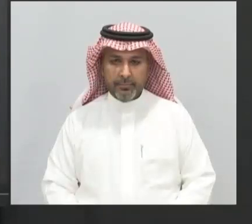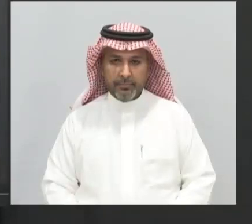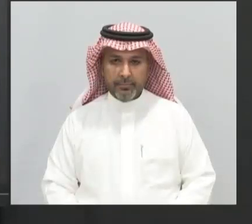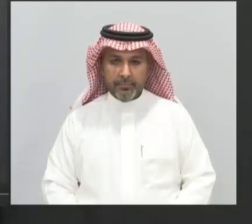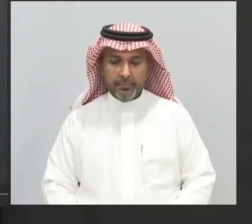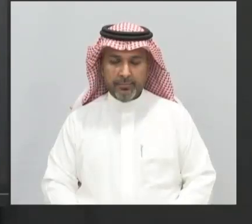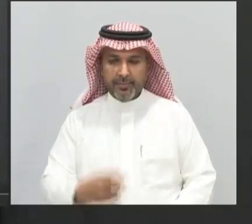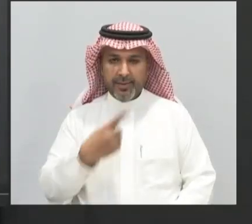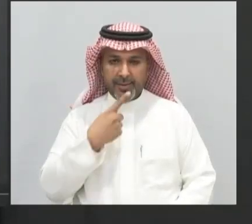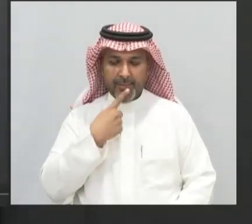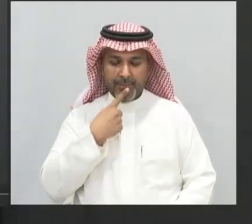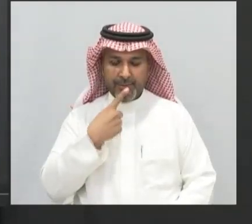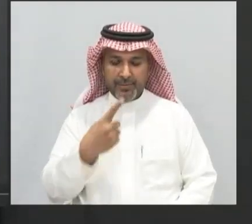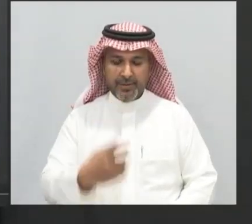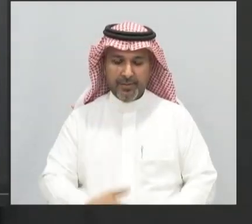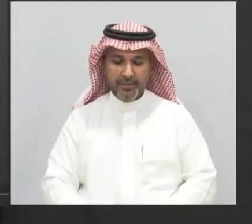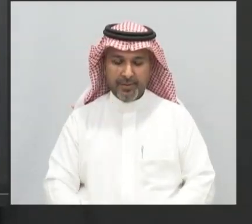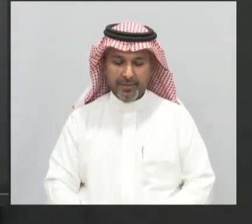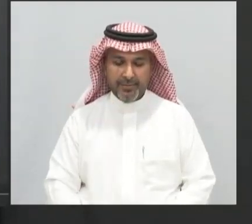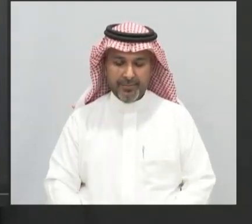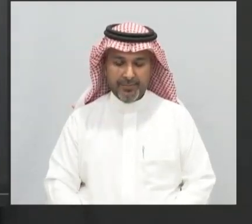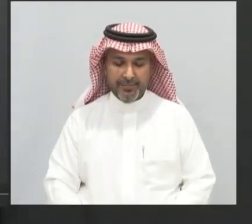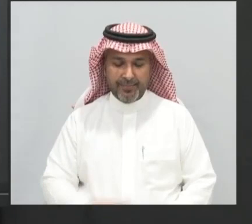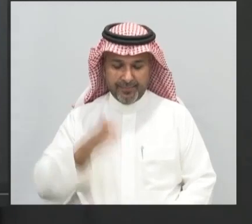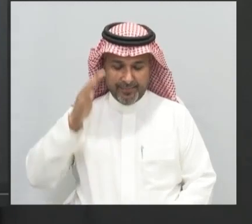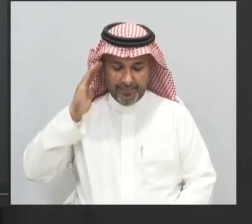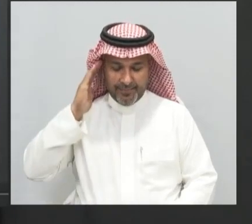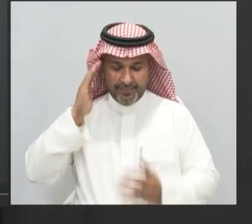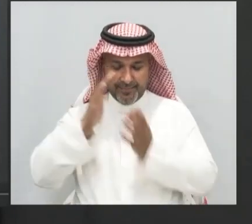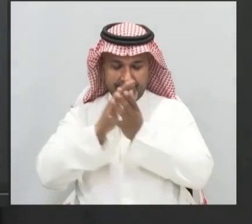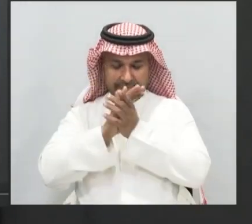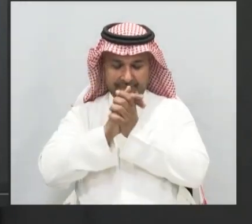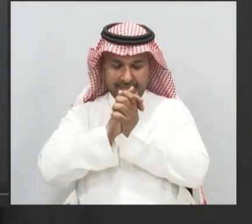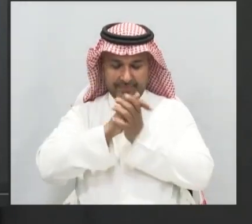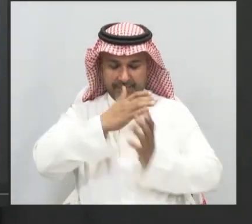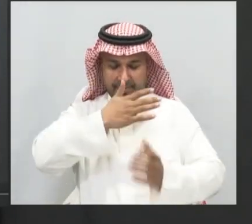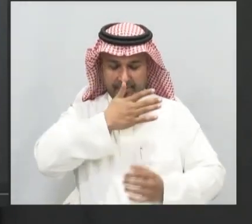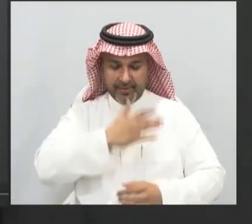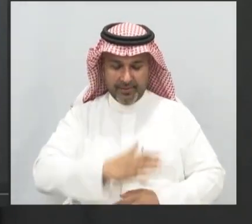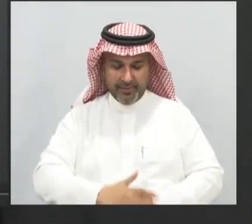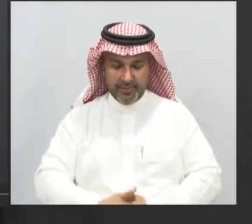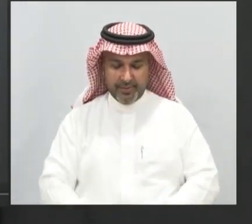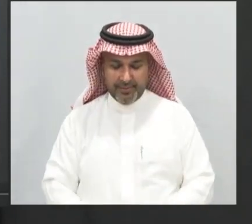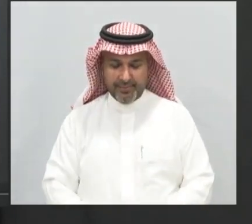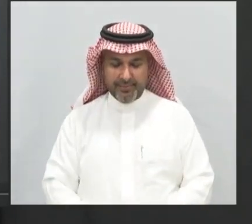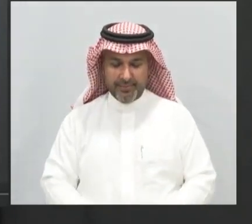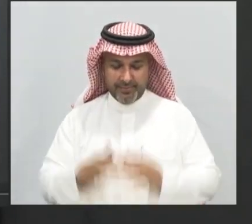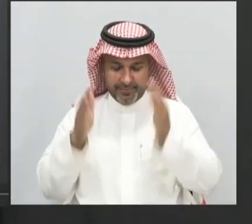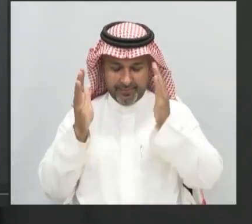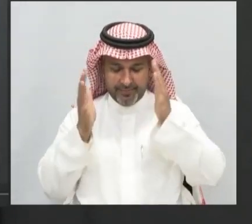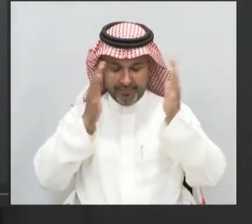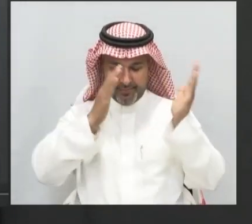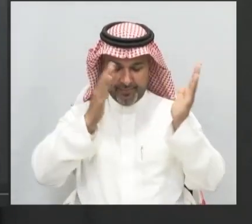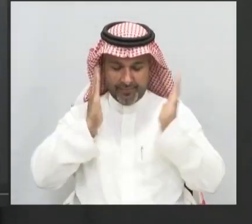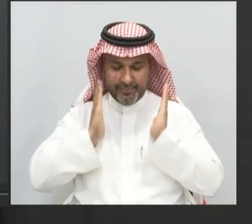بسم الله الرحمن الرحيم والصلاه والسلام على اشرف الانبياء واتم المرسلين نبينا محمد عليه افضل صلاه